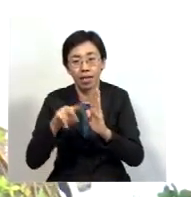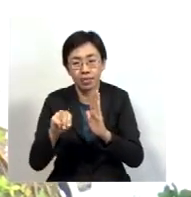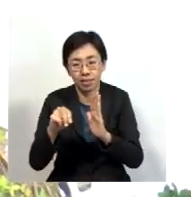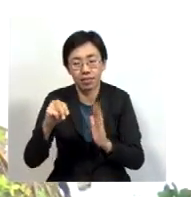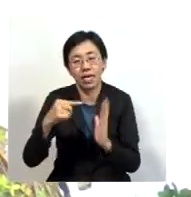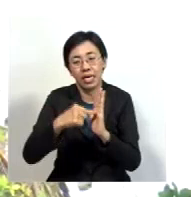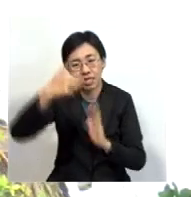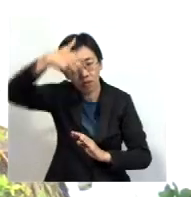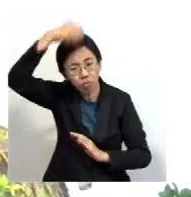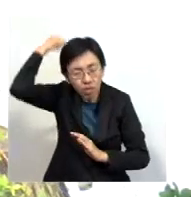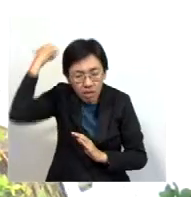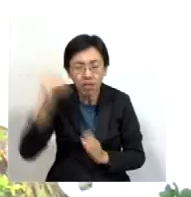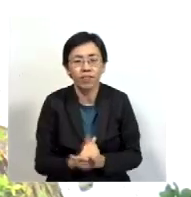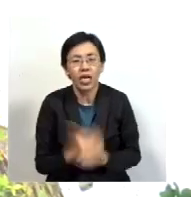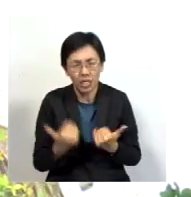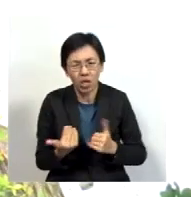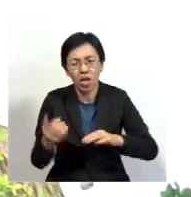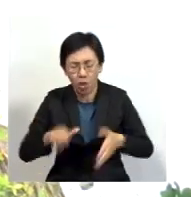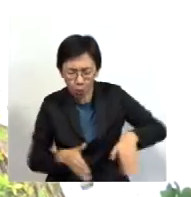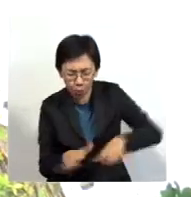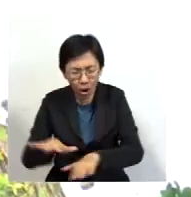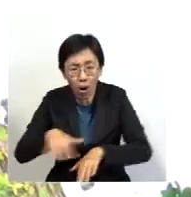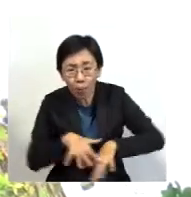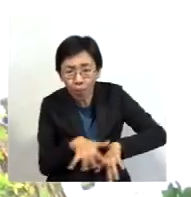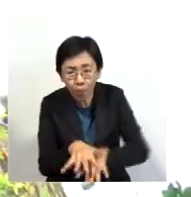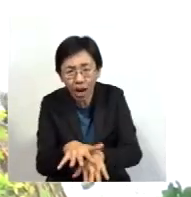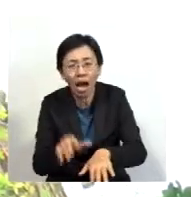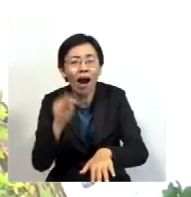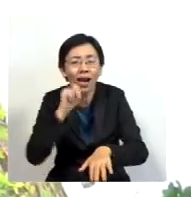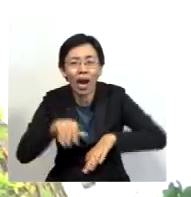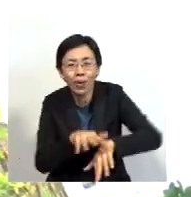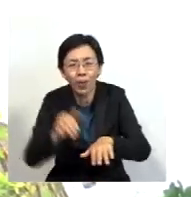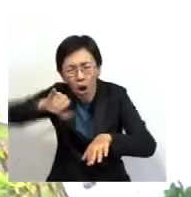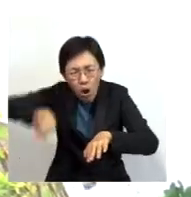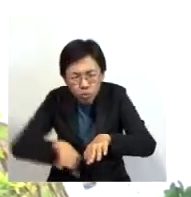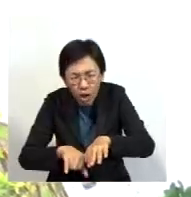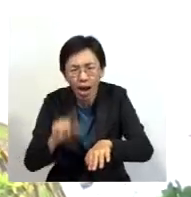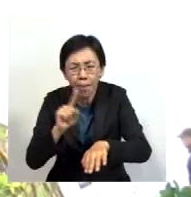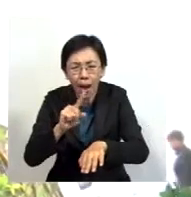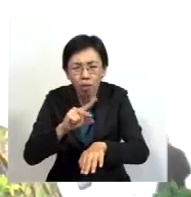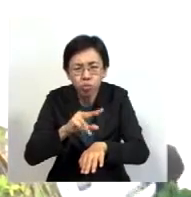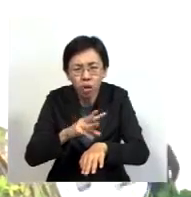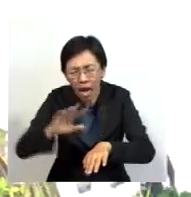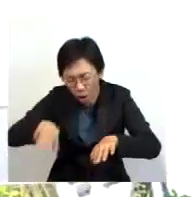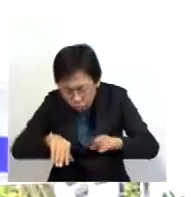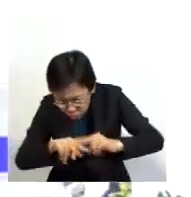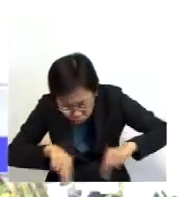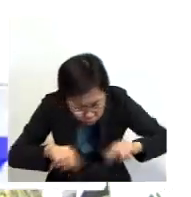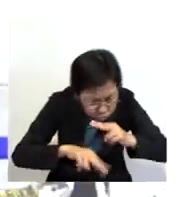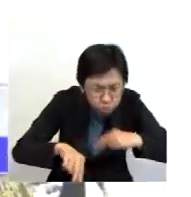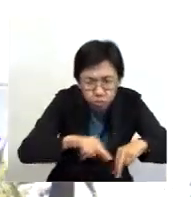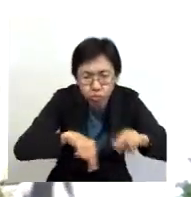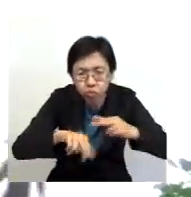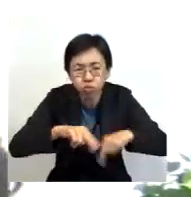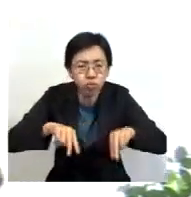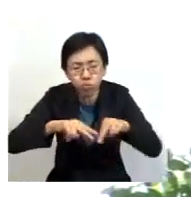าที่ก็ยังคงดำเนินอยู่นะคะตั้งแต่ช่วงบ่ายจนถึงขณะนี้ก็ยังไม่หยุดเลยค่ะเดี๋ยวให้คุณผู้ชมได้ดูบรรยากาศล่าสุดต